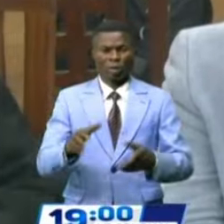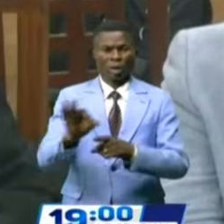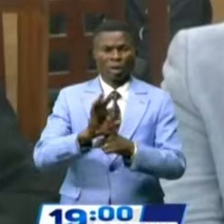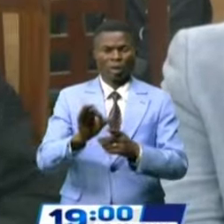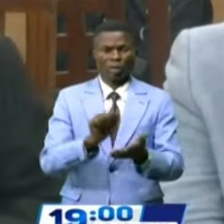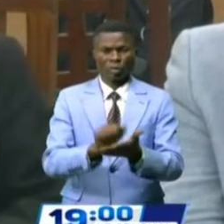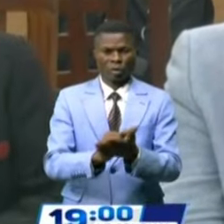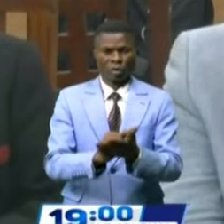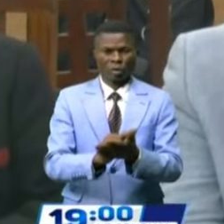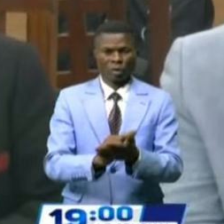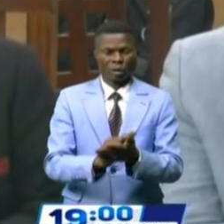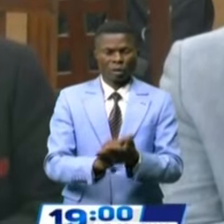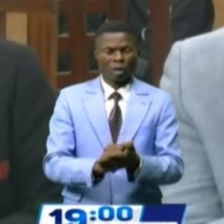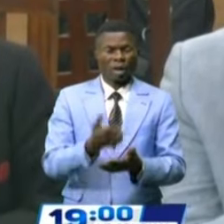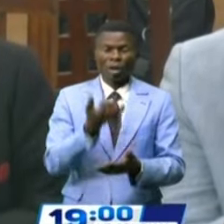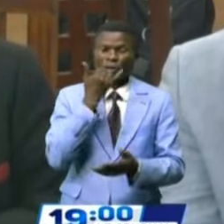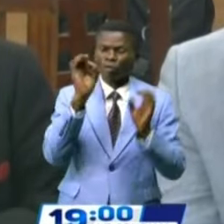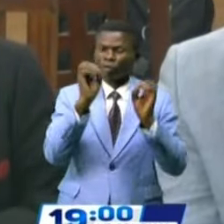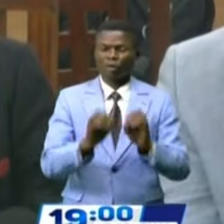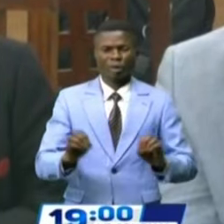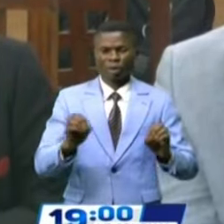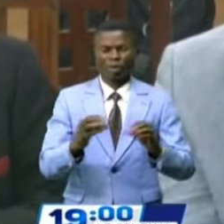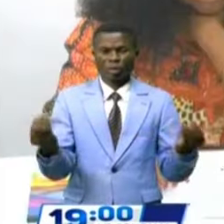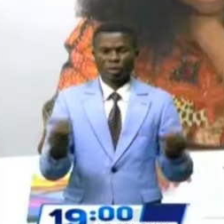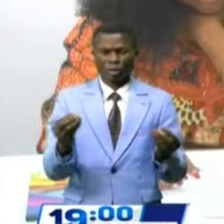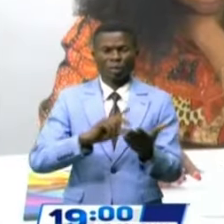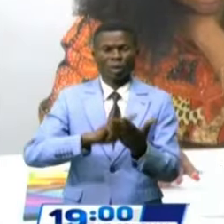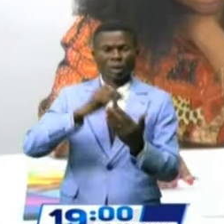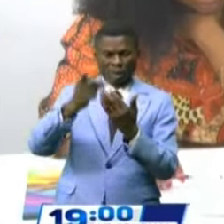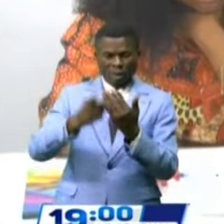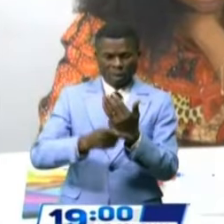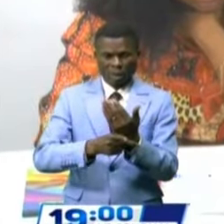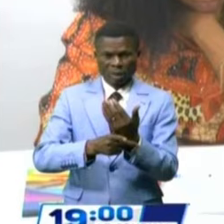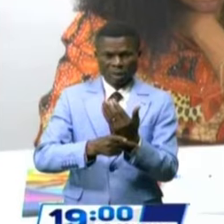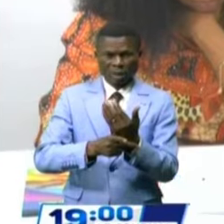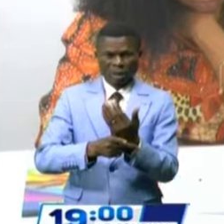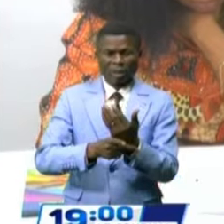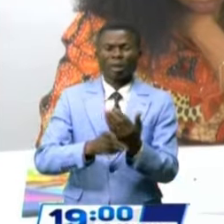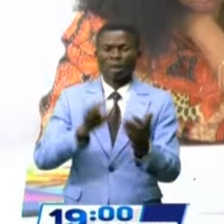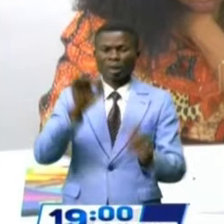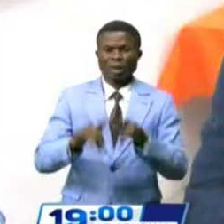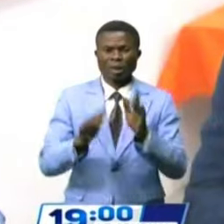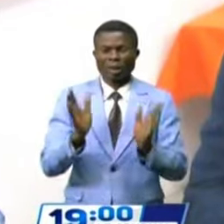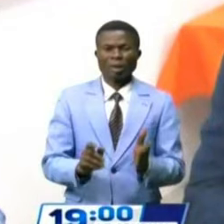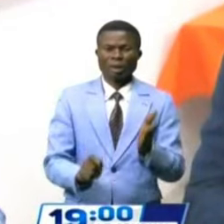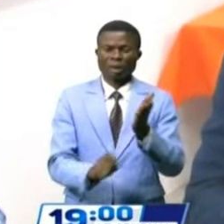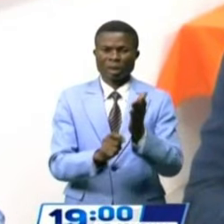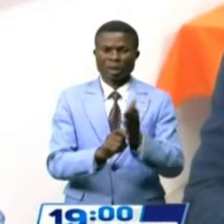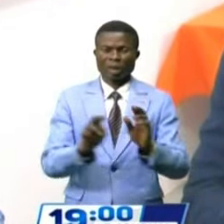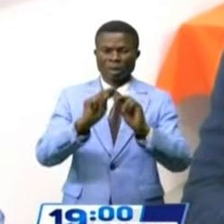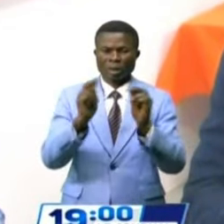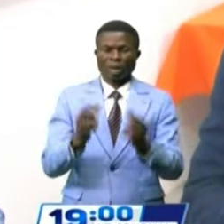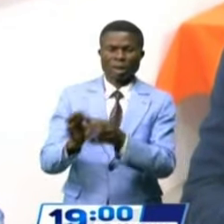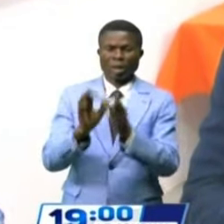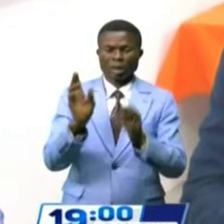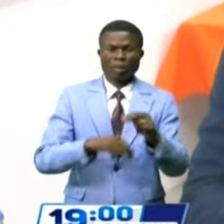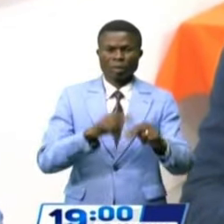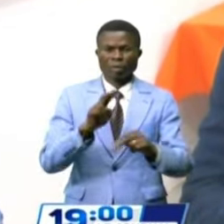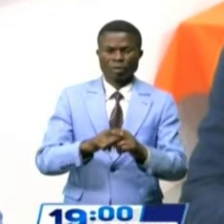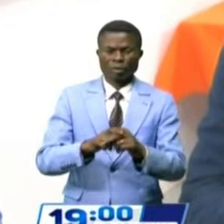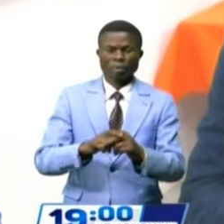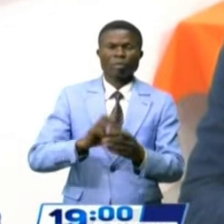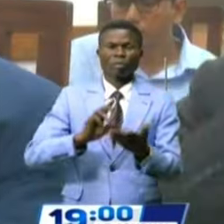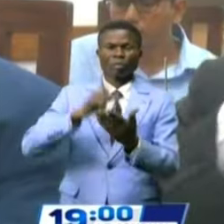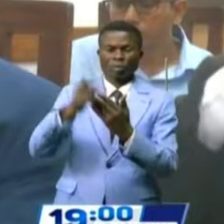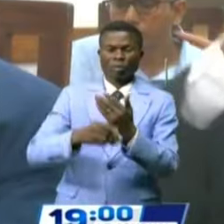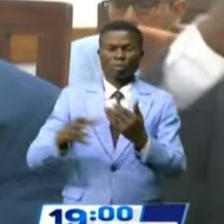assises, n'ont pas trouvé d'inconvénient à ce que ces programmes fassent partie du secrétariat technique. La coordination nationale du programme de